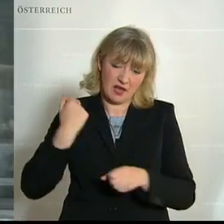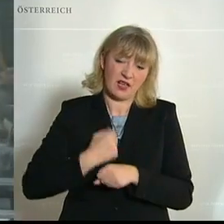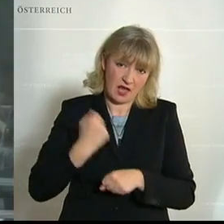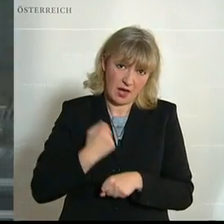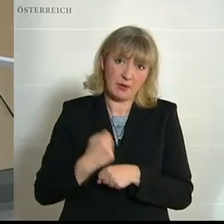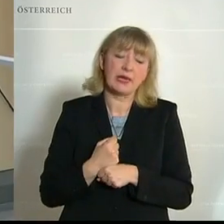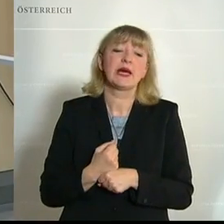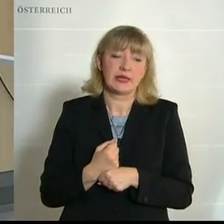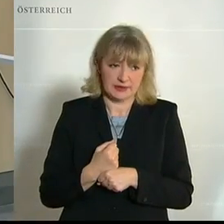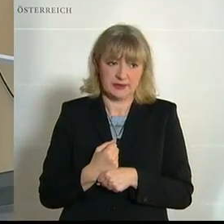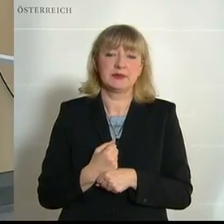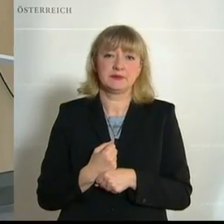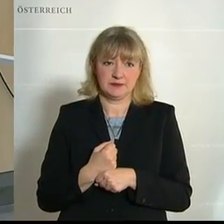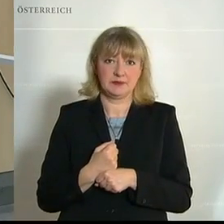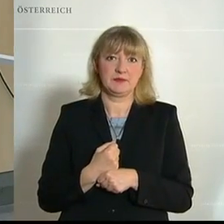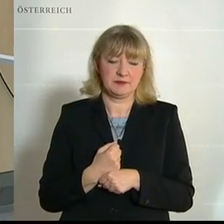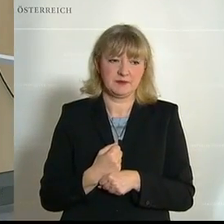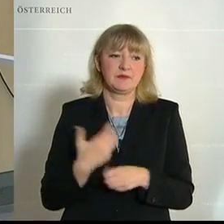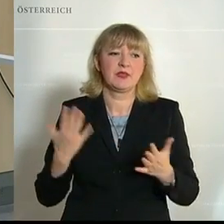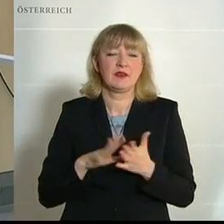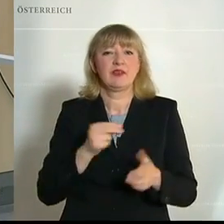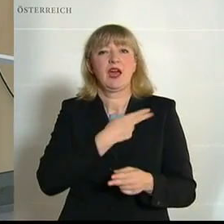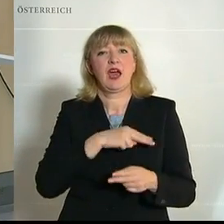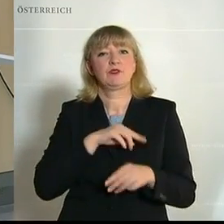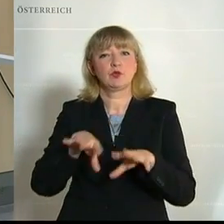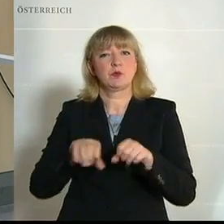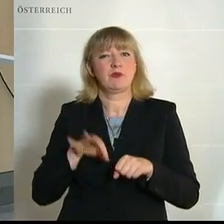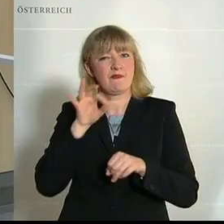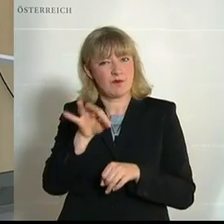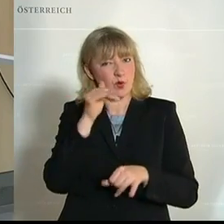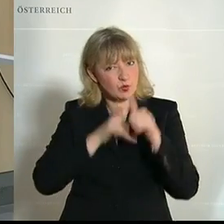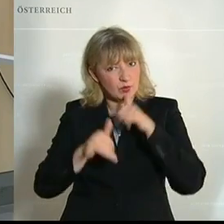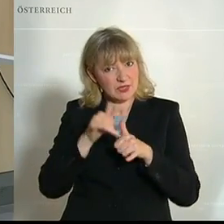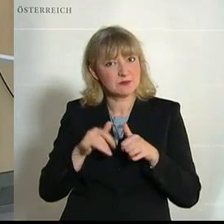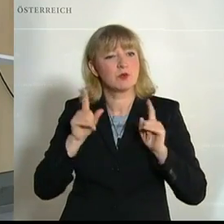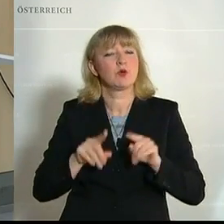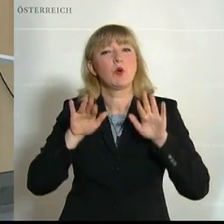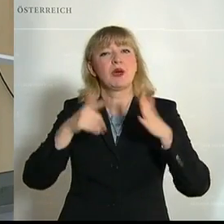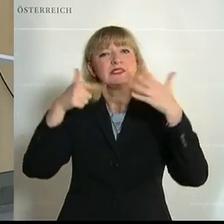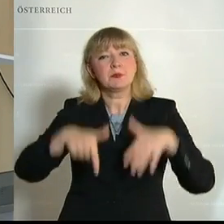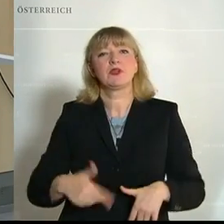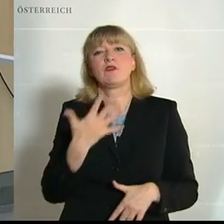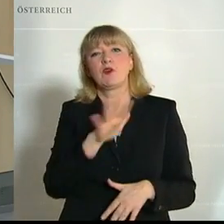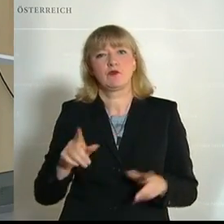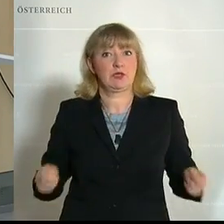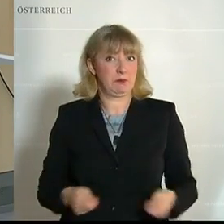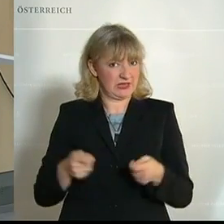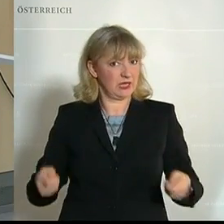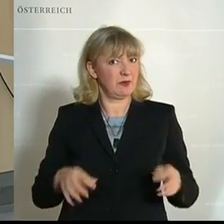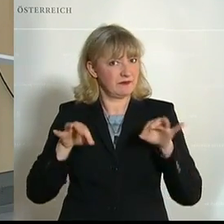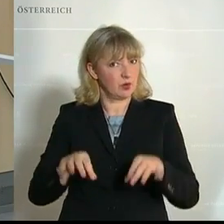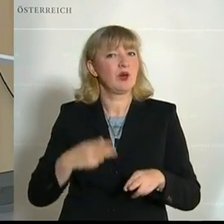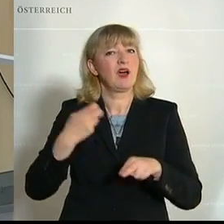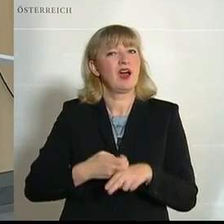hat, mit dem Haftungsübernahmen für den Tourismus für über 7.500 Betriebe,